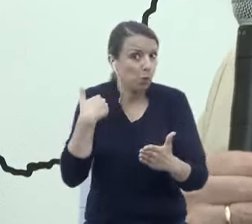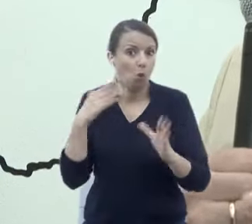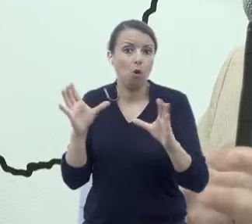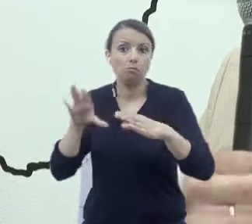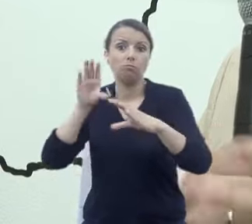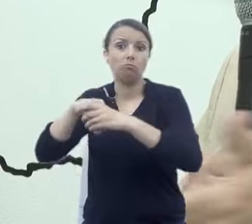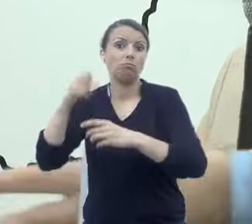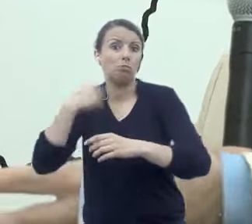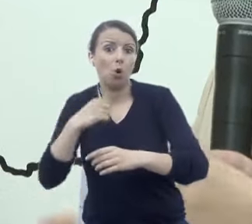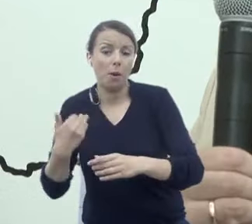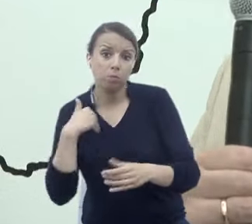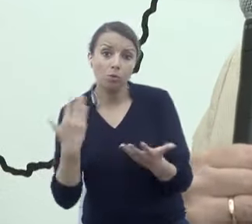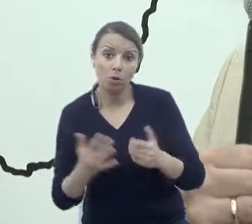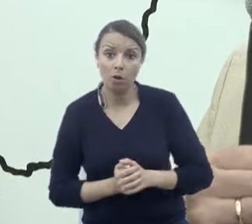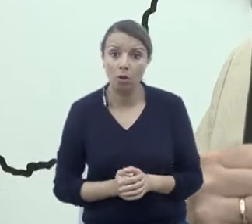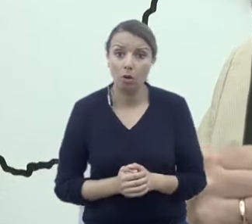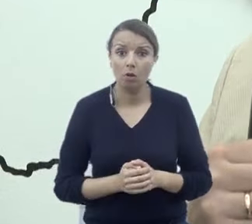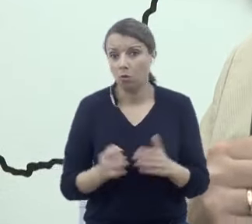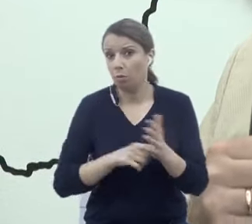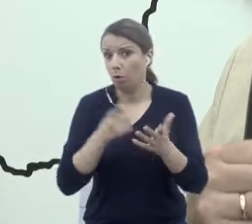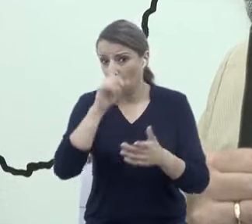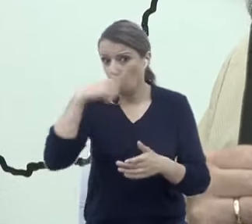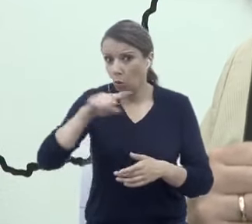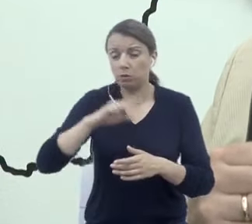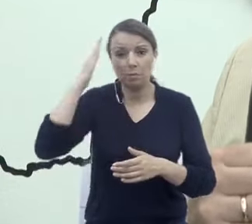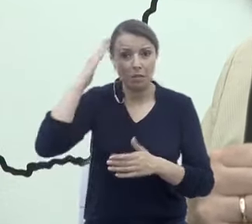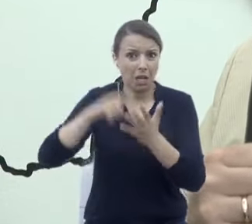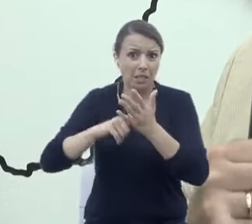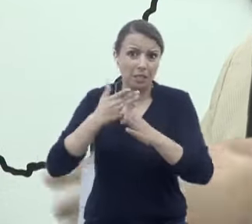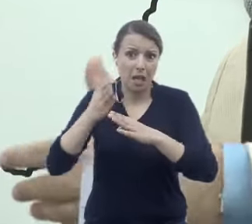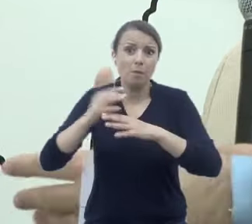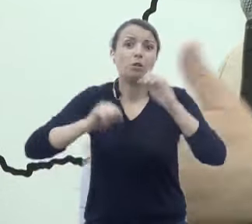ludzie chociażby sądzeni mieszkali nadal,